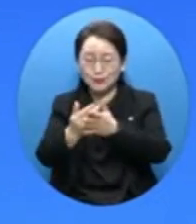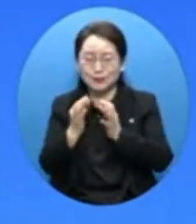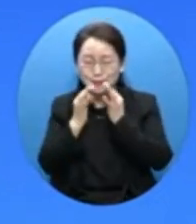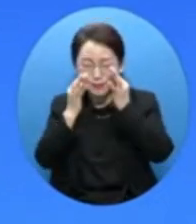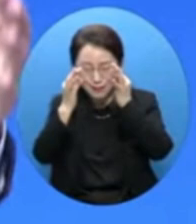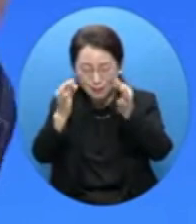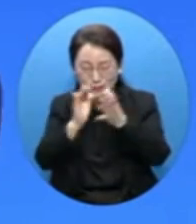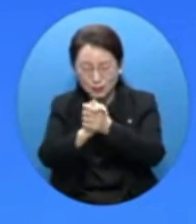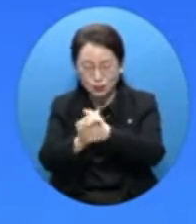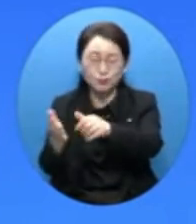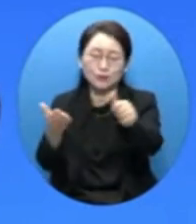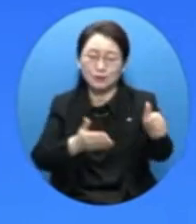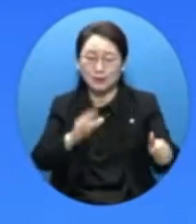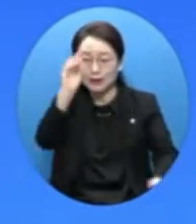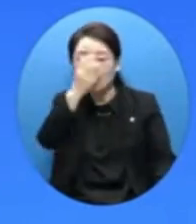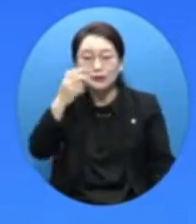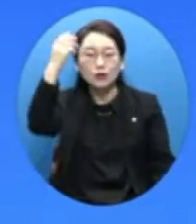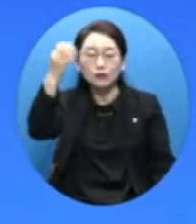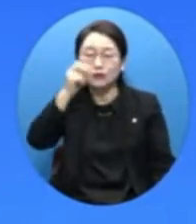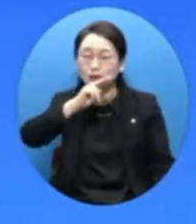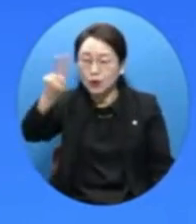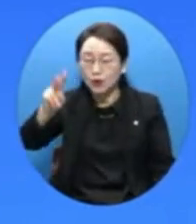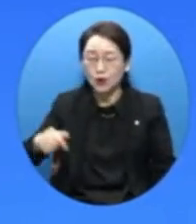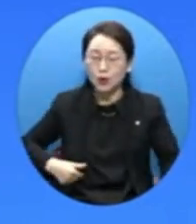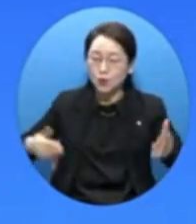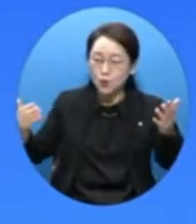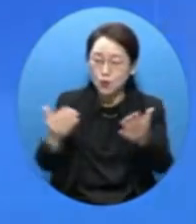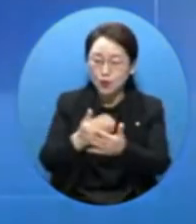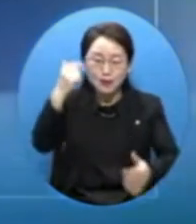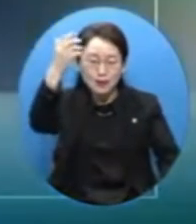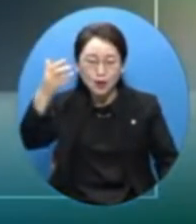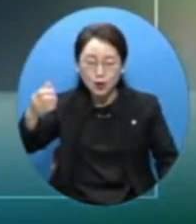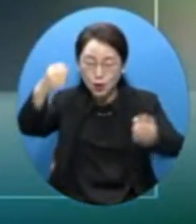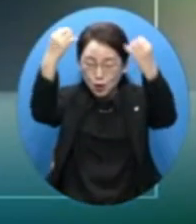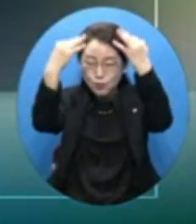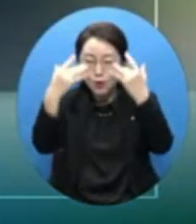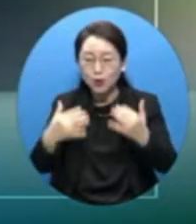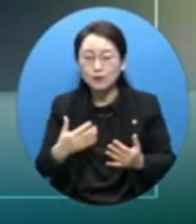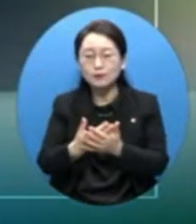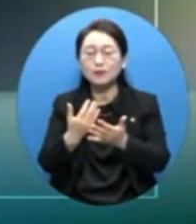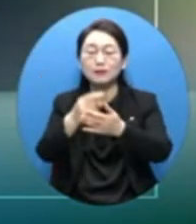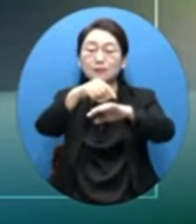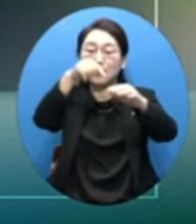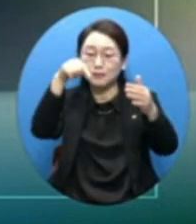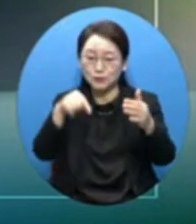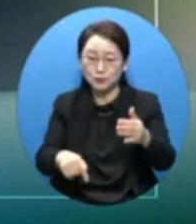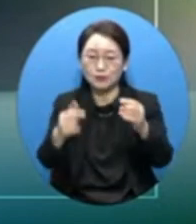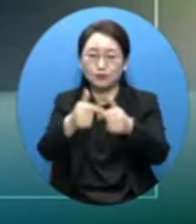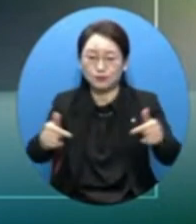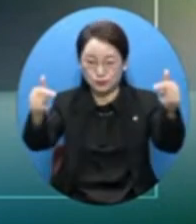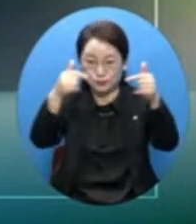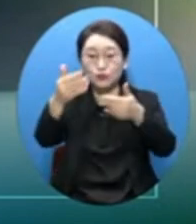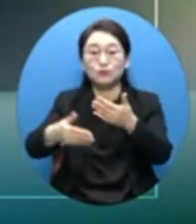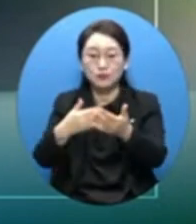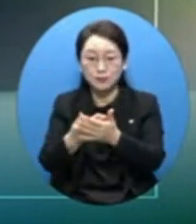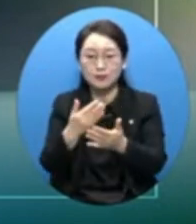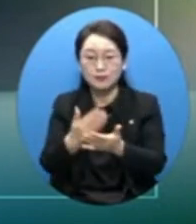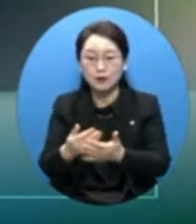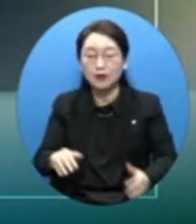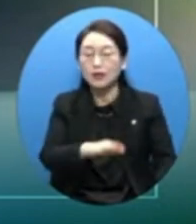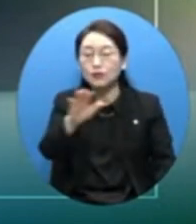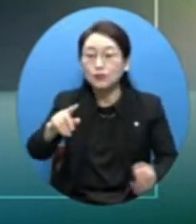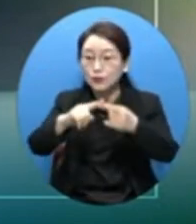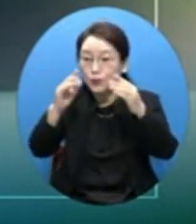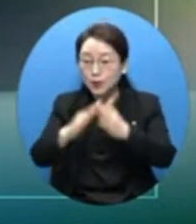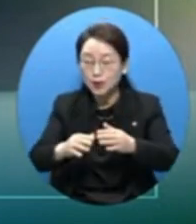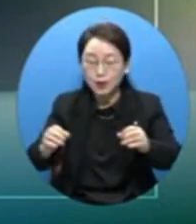됩니다. 성령이여 우리에게 회개형을 부어주시고 우리들의 심령에 부흥을 주옵소서. 우리 교회에 놀라운